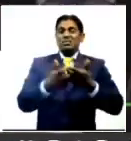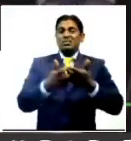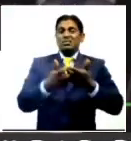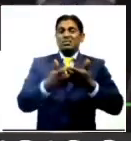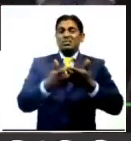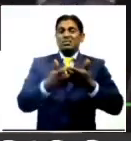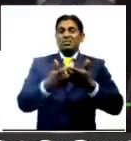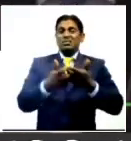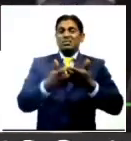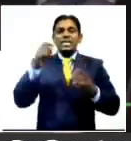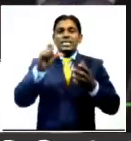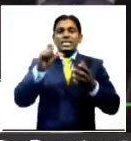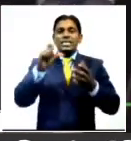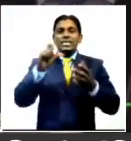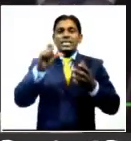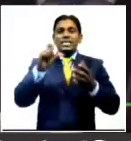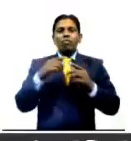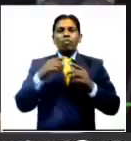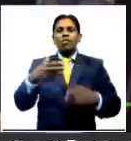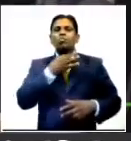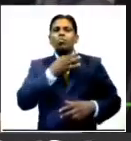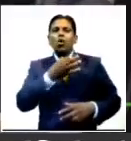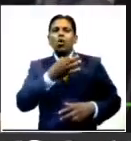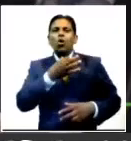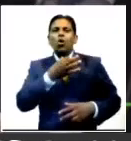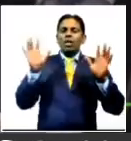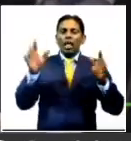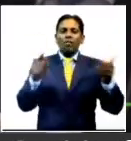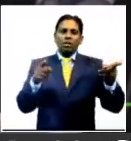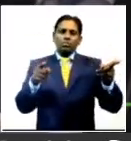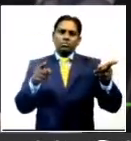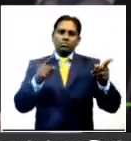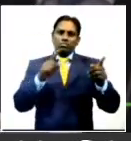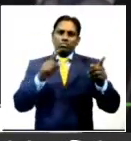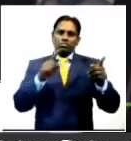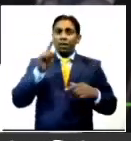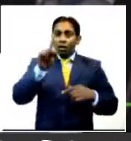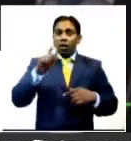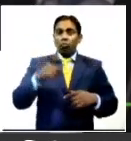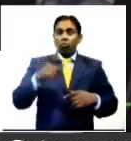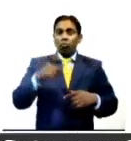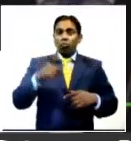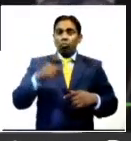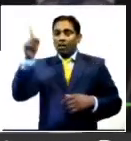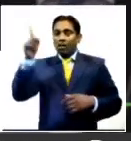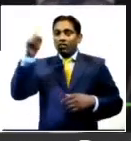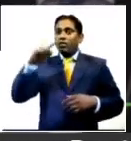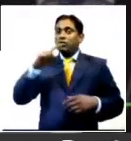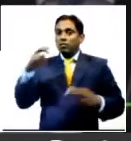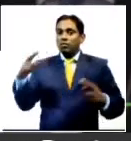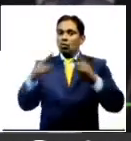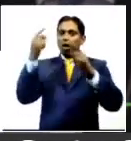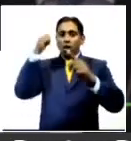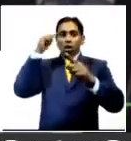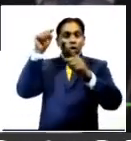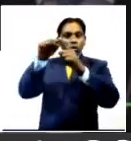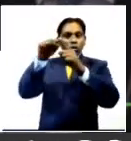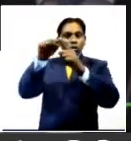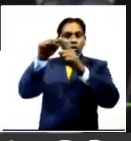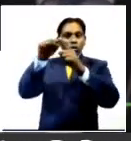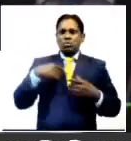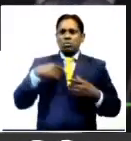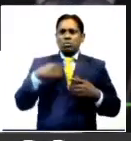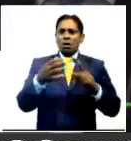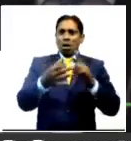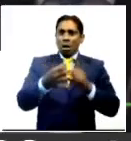ලංකාව දේශපාලන ඕනම විවේචනයක් කරන්න අධිකරණයේ ශ්‍රේෂ්ඨ අධිකරණයේ සම්බන්ධ හෝ අධිකරණය ගැන අධිකරු ජනාධිපතිතුම රාජ්‍ය